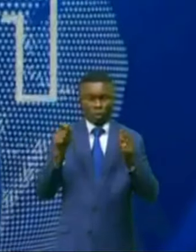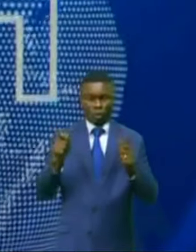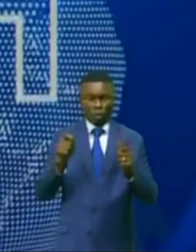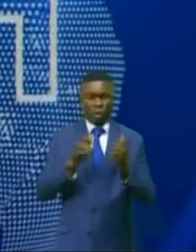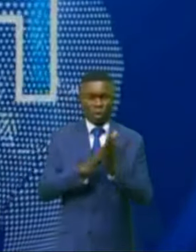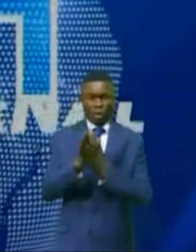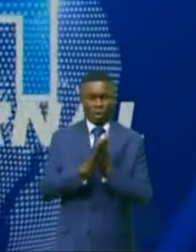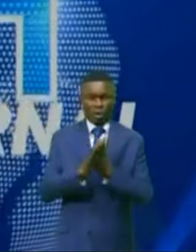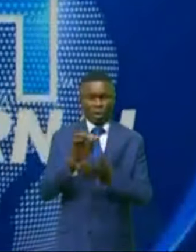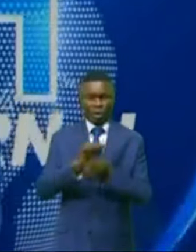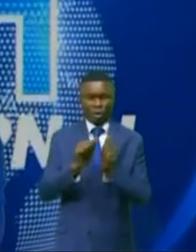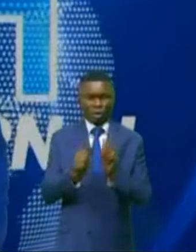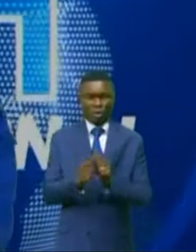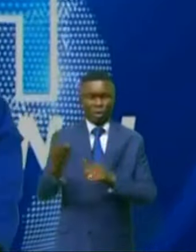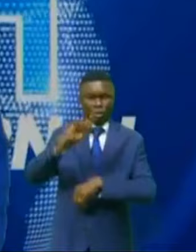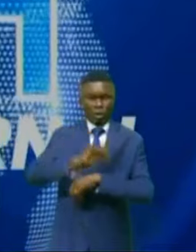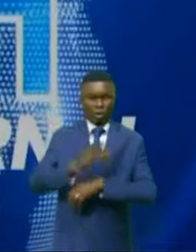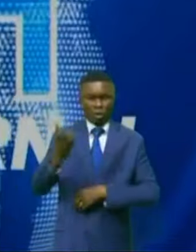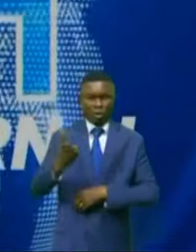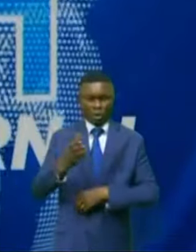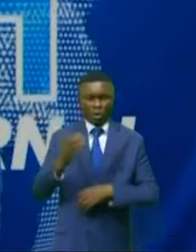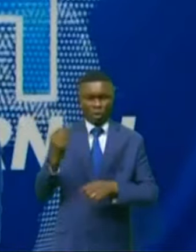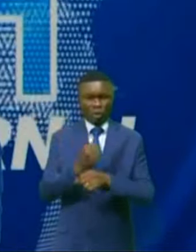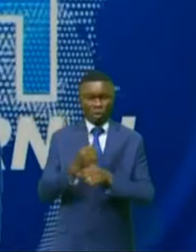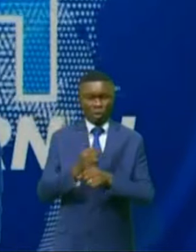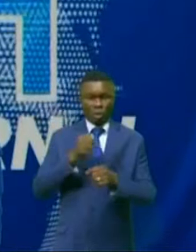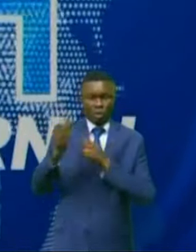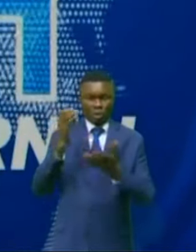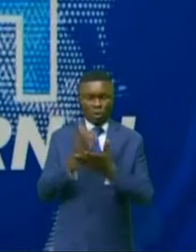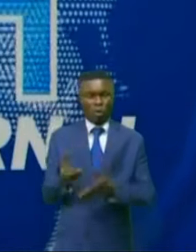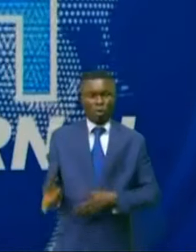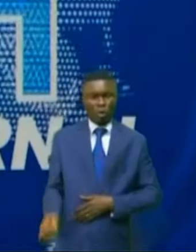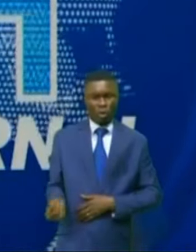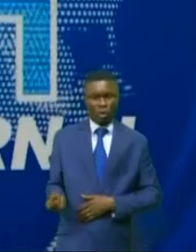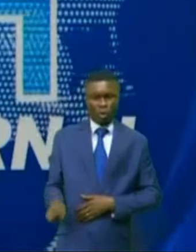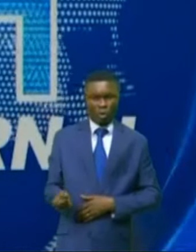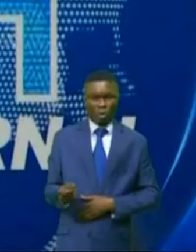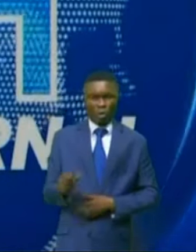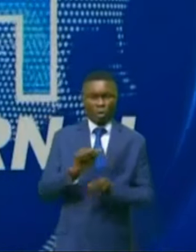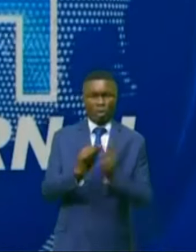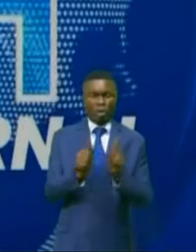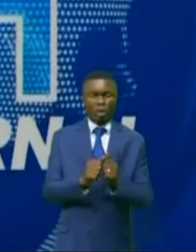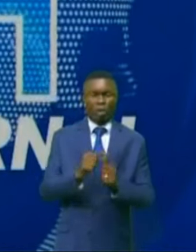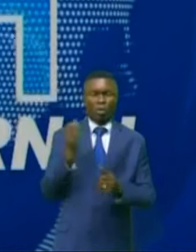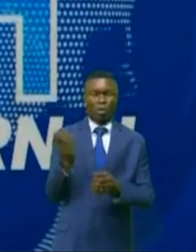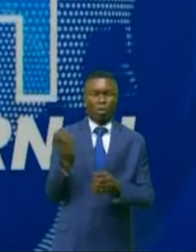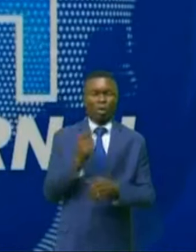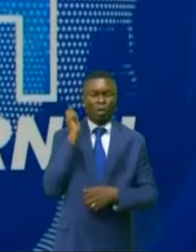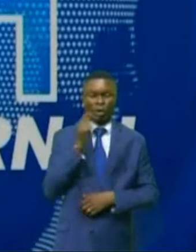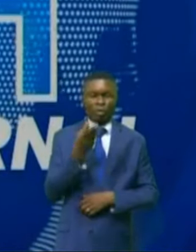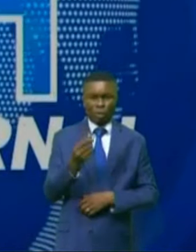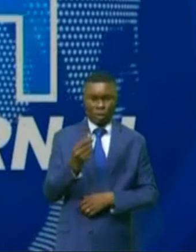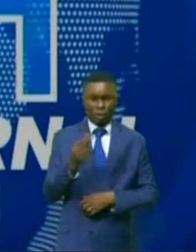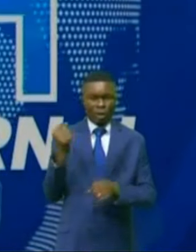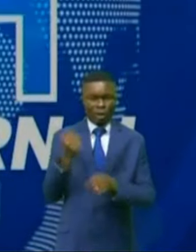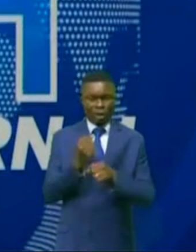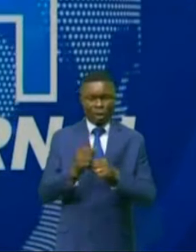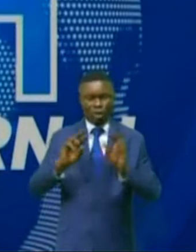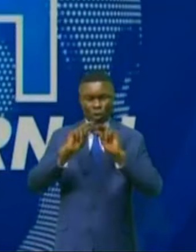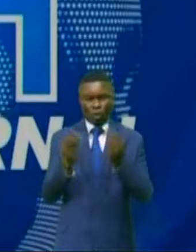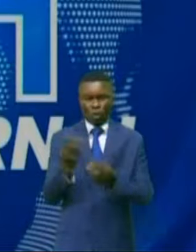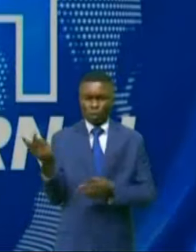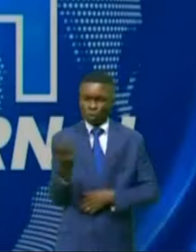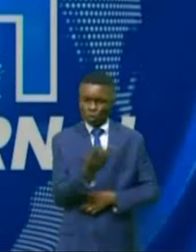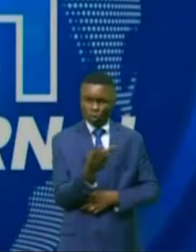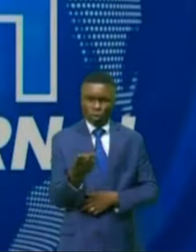consacrée à cette journée. Et puis les services qui luttent contre la corruption et le flux financier illicite devraient travailler en synergie